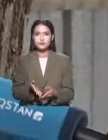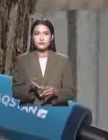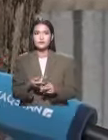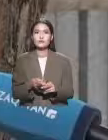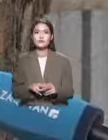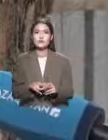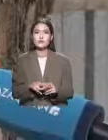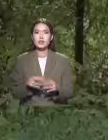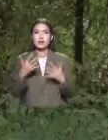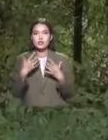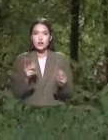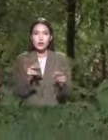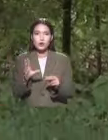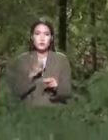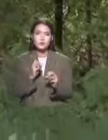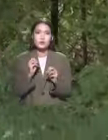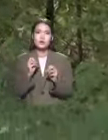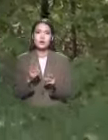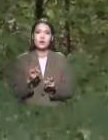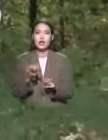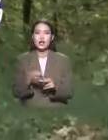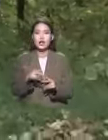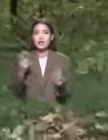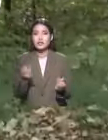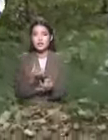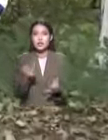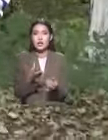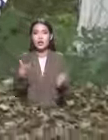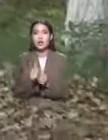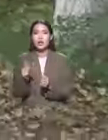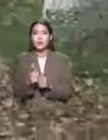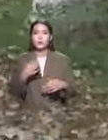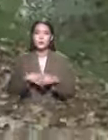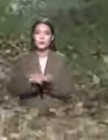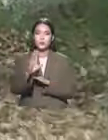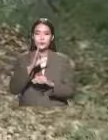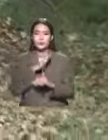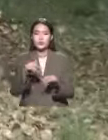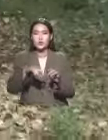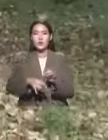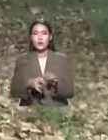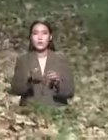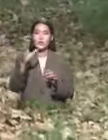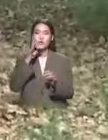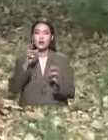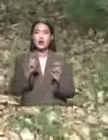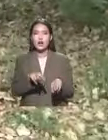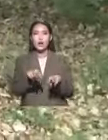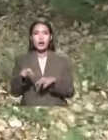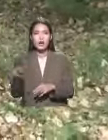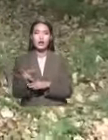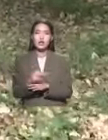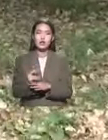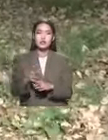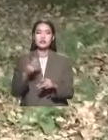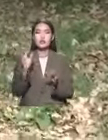салғырттық жасамаса екен деймін. Бір топ бала әдеттегідей түскі серуенге шыққан, ал кәріз құдығы балалар уақыт өткізетін ойын алаңқайының дәл